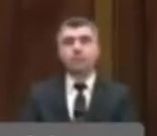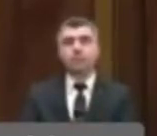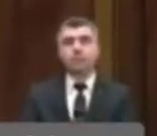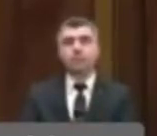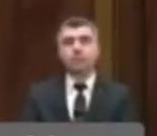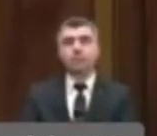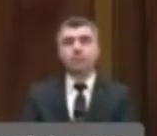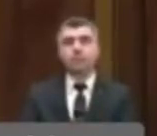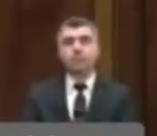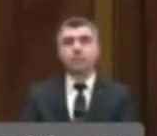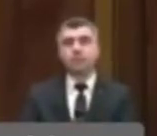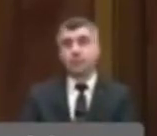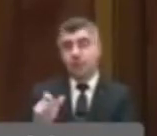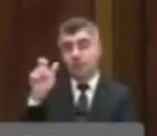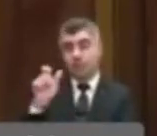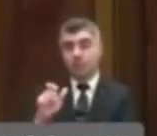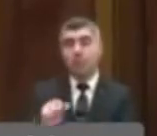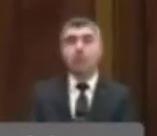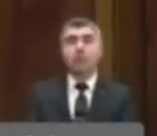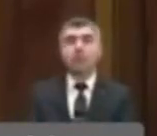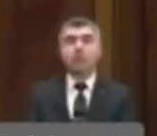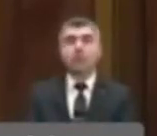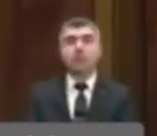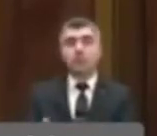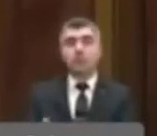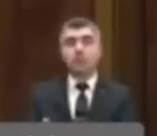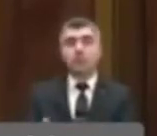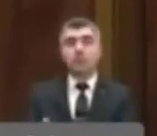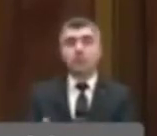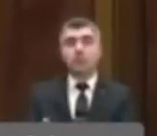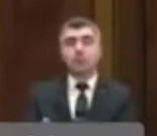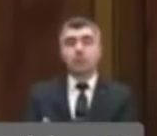يسميتو، والسي وزين